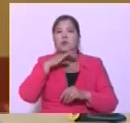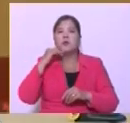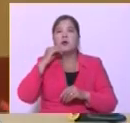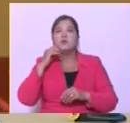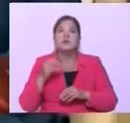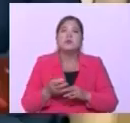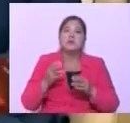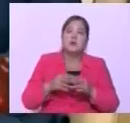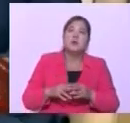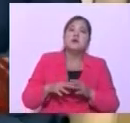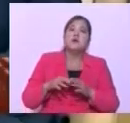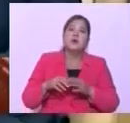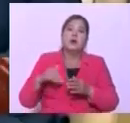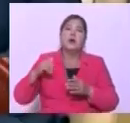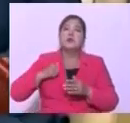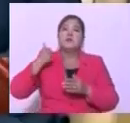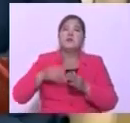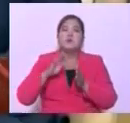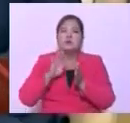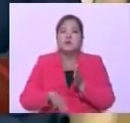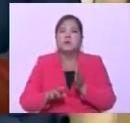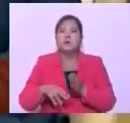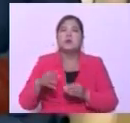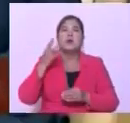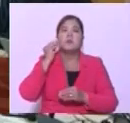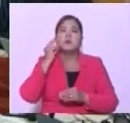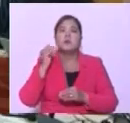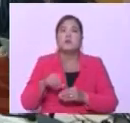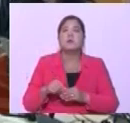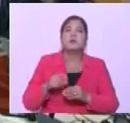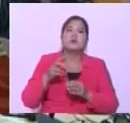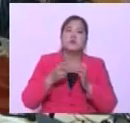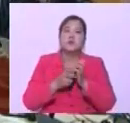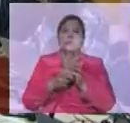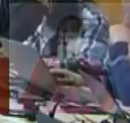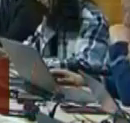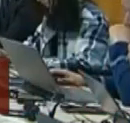ең төмен алматылықтар екен. Қала жұртының 8,66% ғана өз таңдауын жасады.